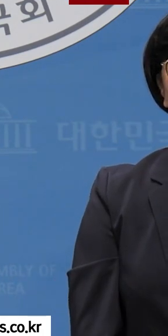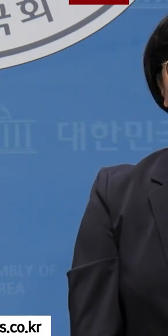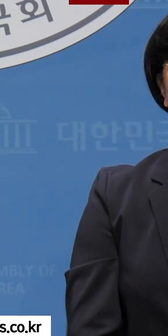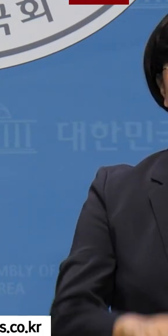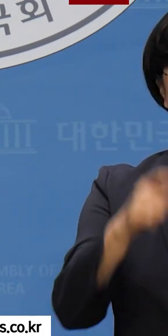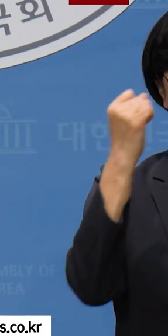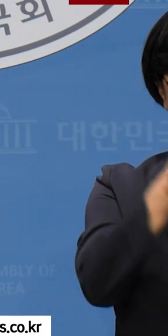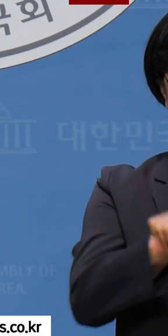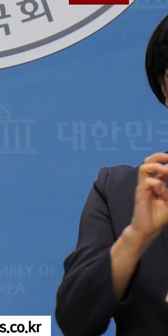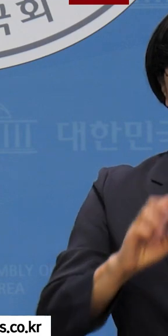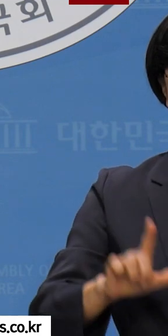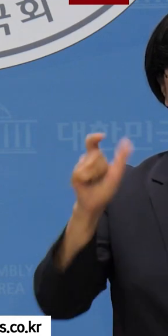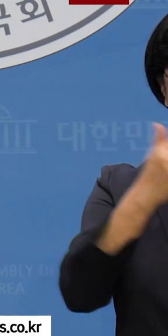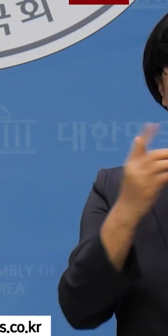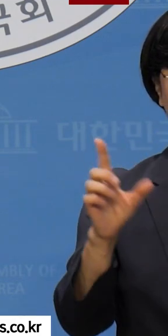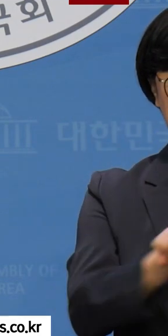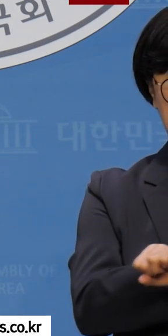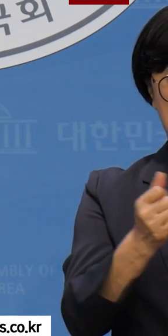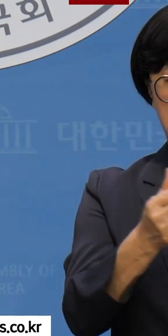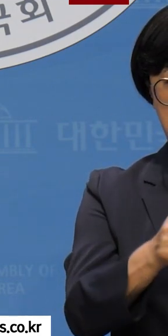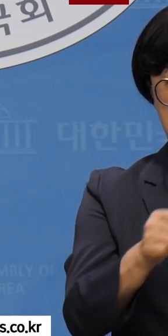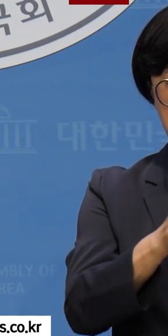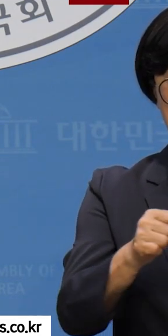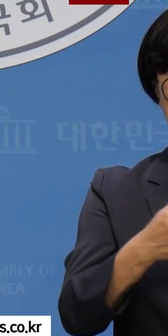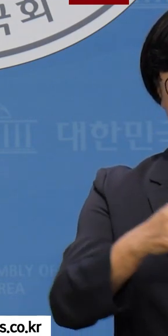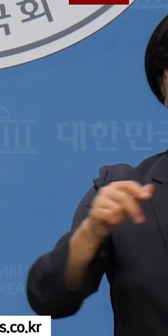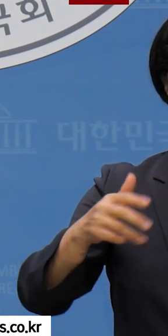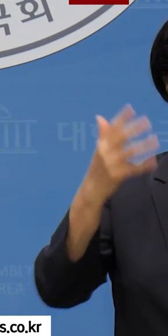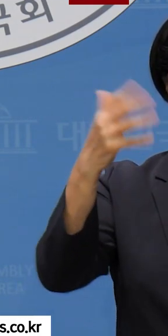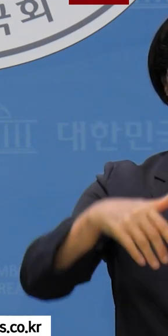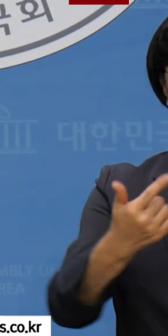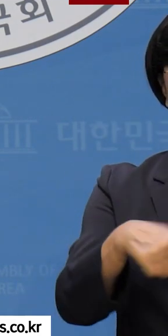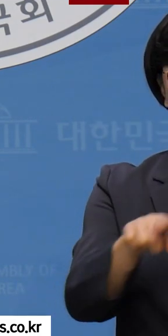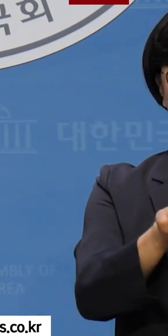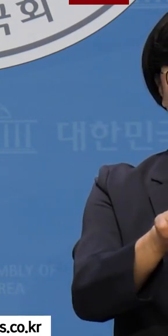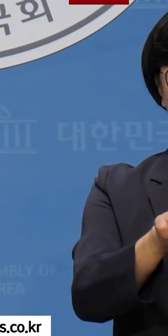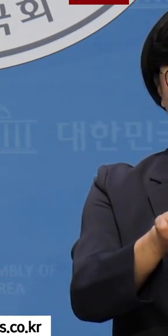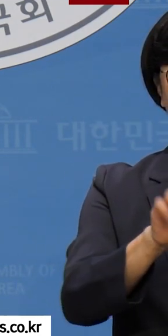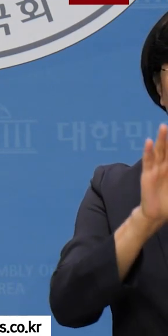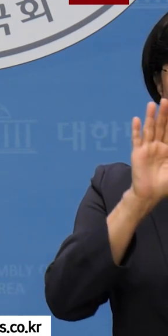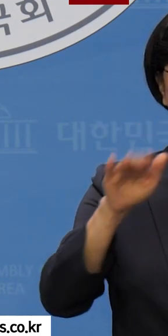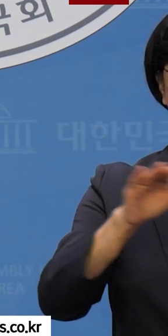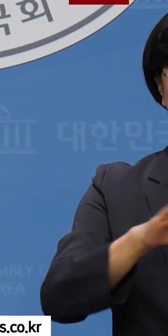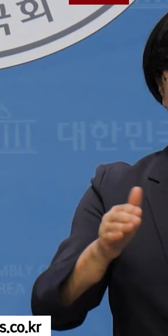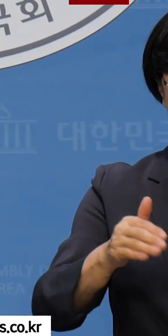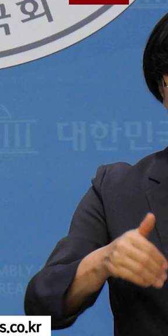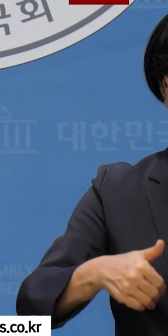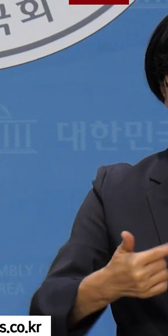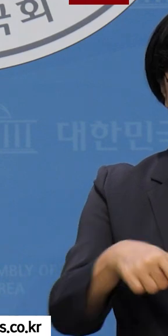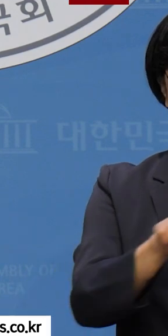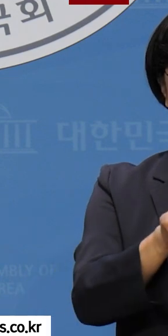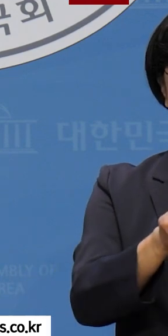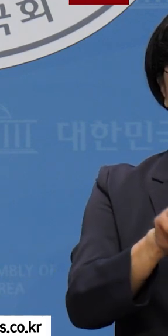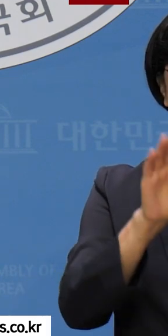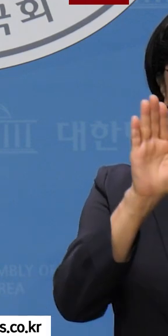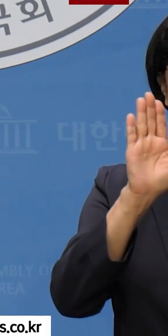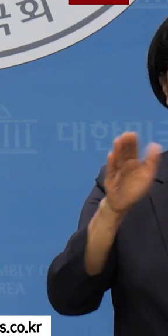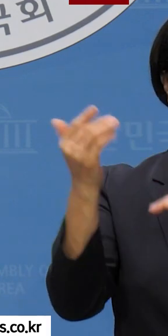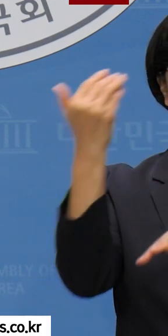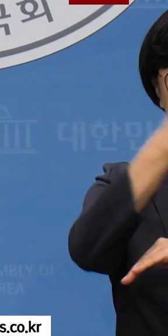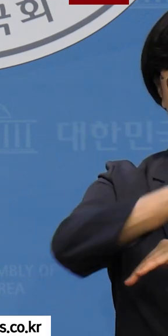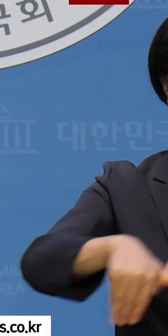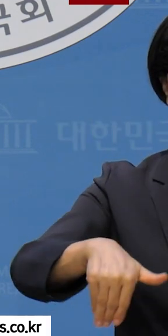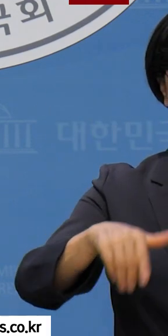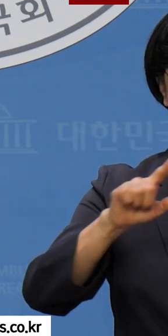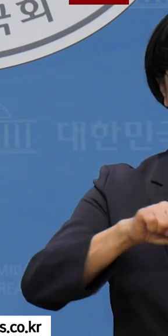미래연구원은 오늘 30일 디지털 제품 여건 도입에 관한 미래 전망과 대응 방안을 논의하는 국가 미래 전략